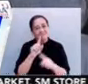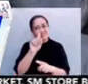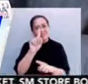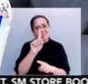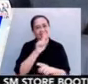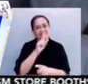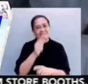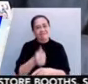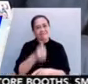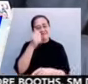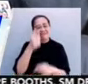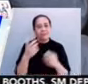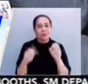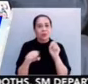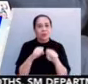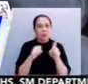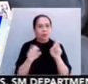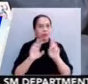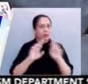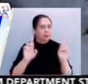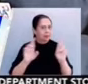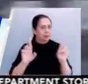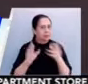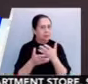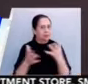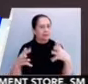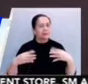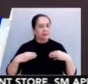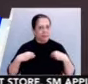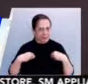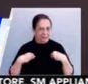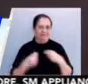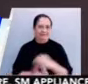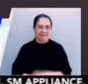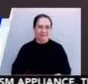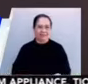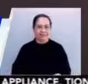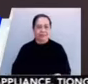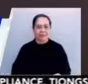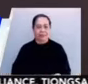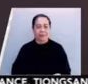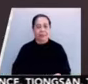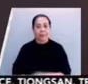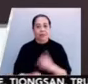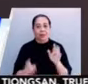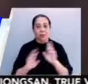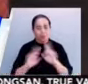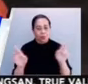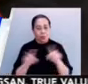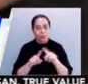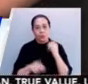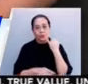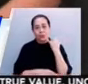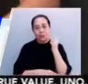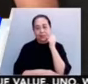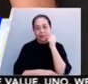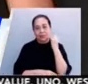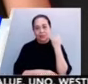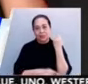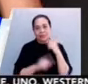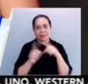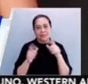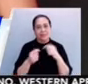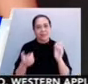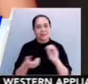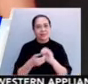lang talaga. So, dapat ready rin sila dun na ma-accept yun. All geared up na rin si Julianne San Jose as she reunites with